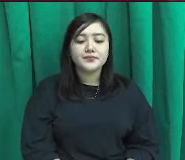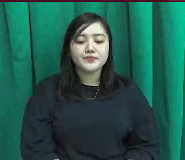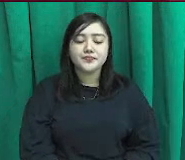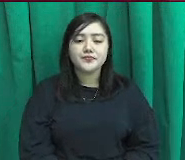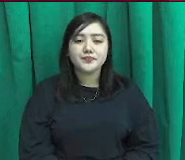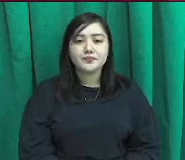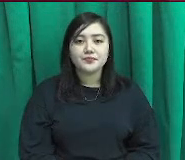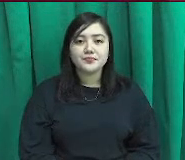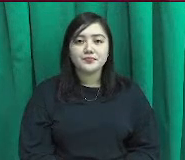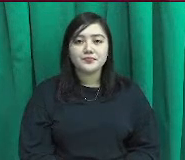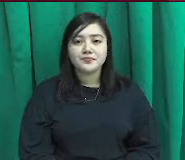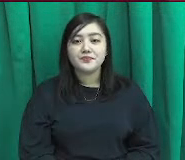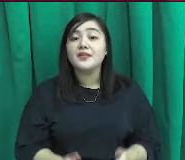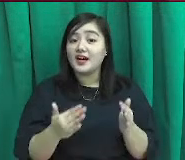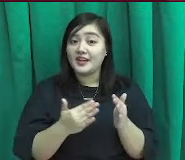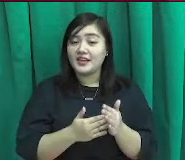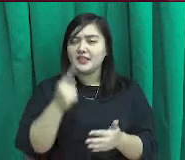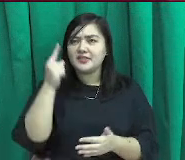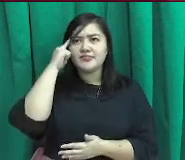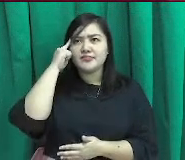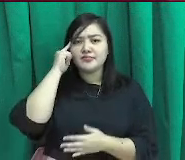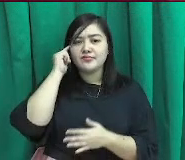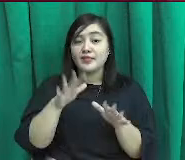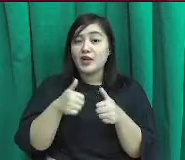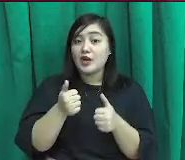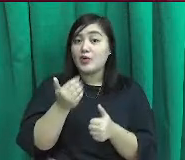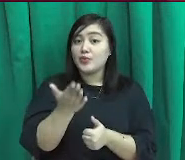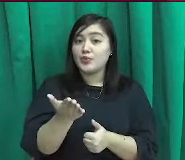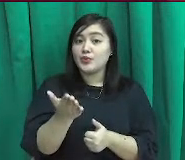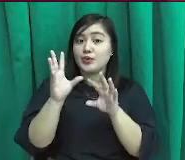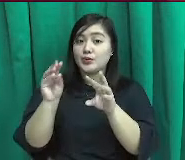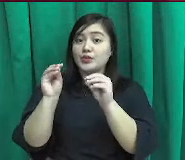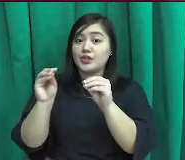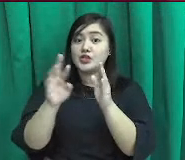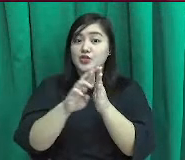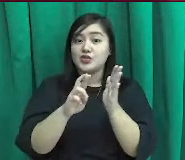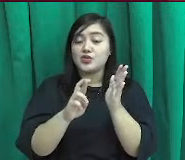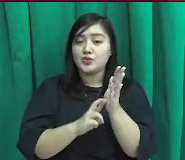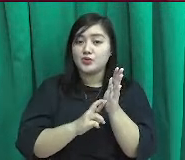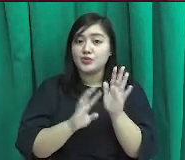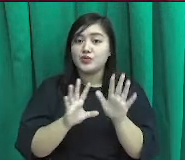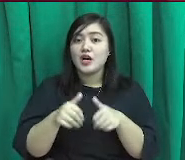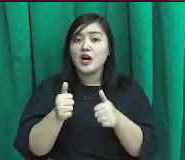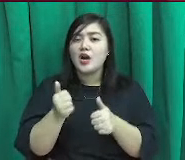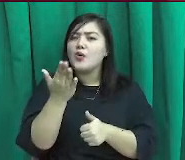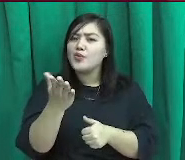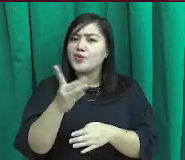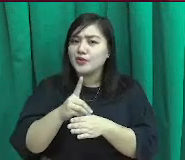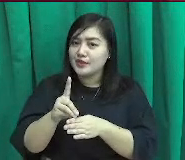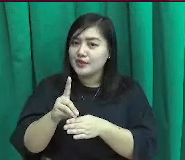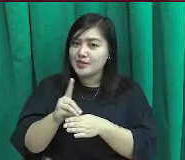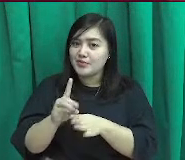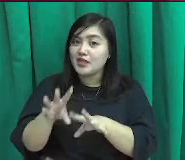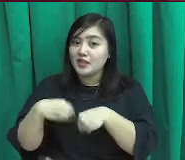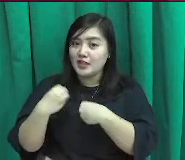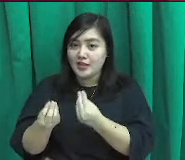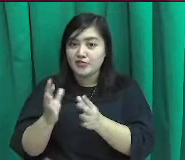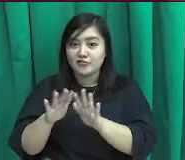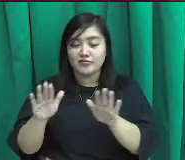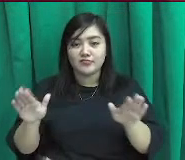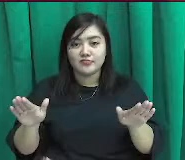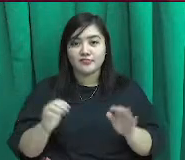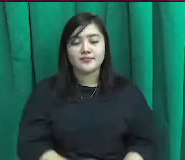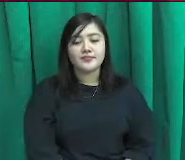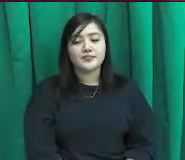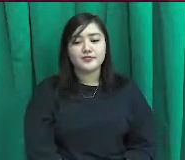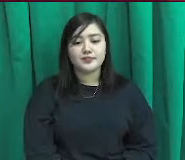Paano ka ba maghigpit? At the word is actually higpit. The question is, paano ka ba magdisiplina? Yeah. Yes. Yun